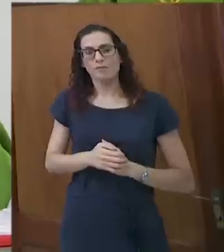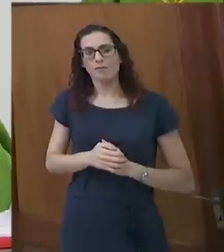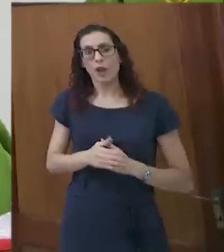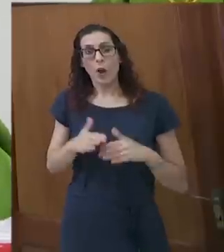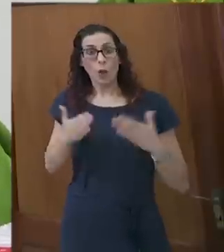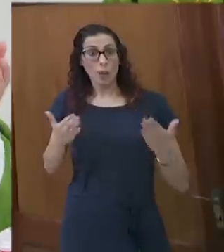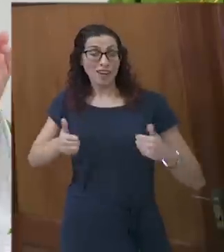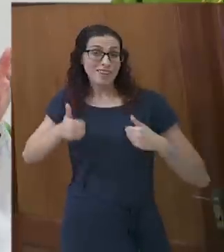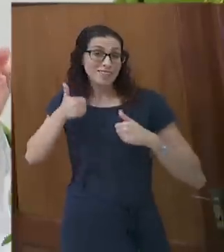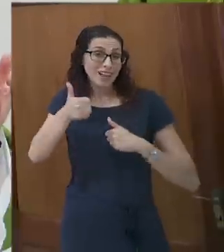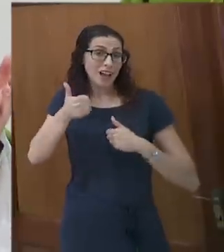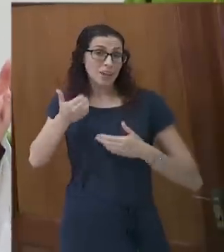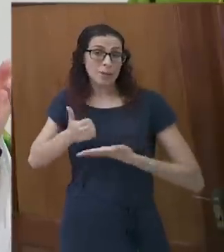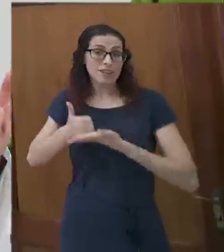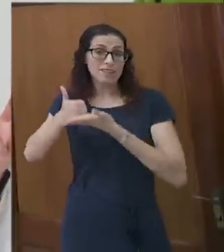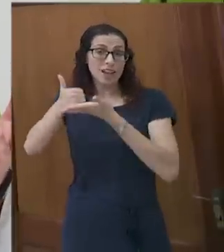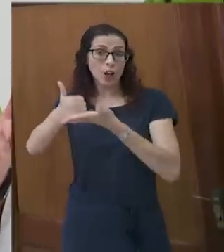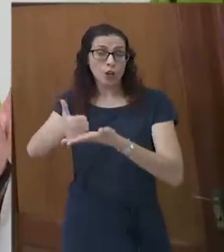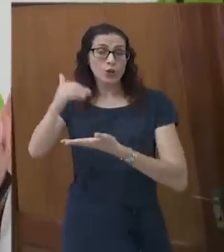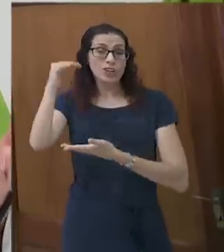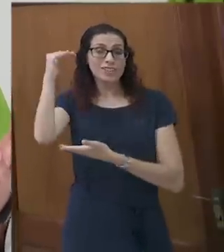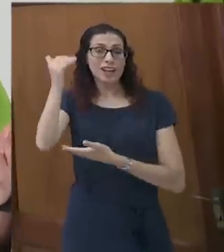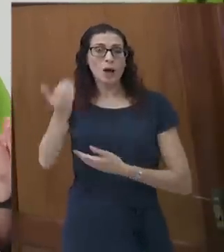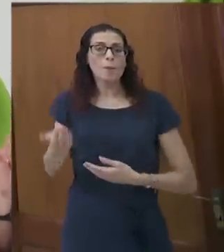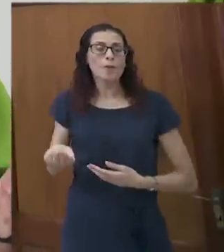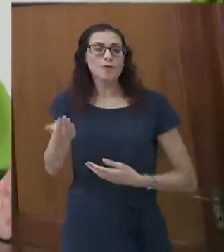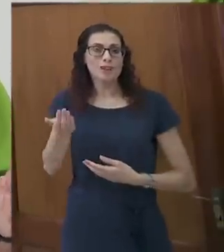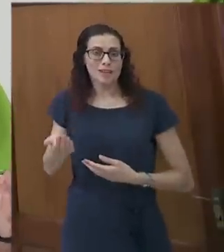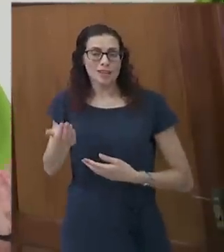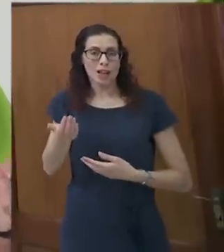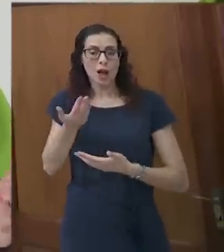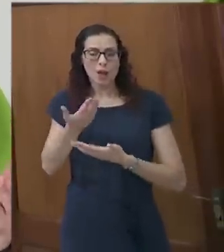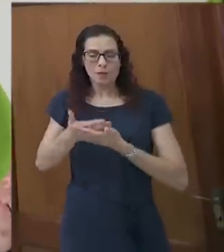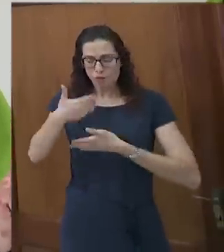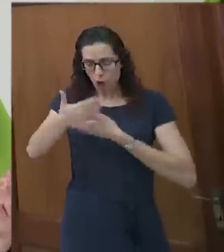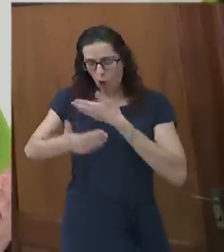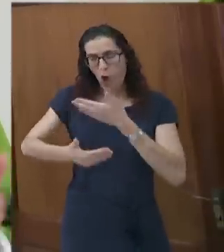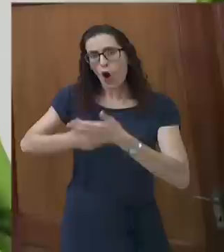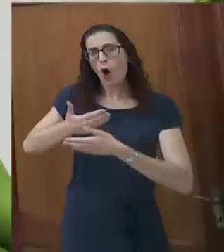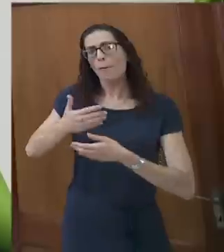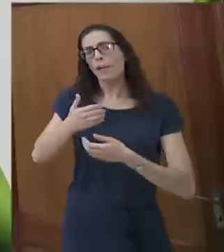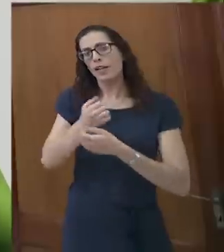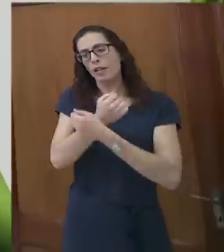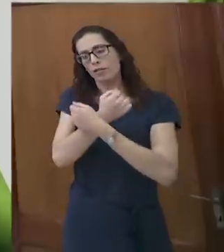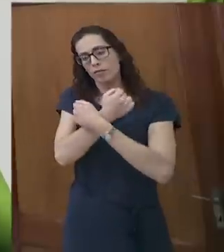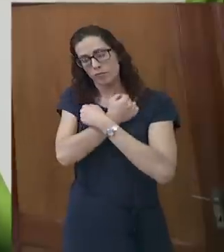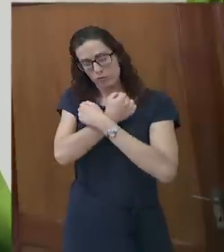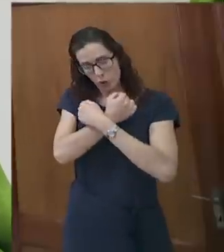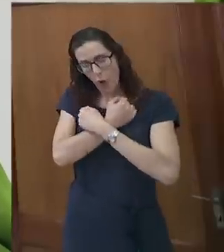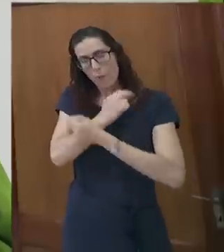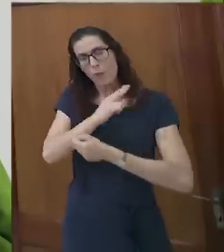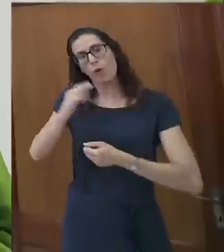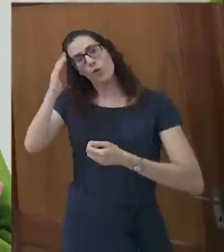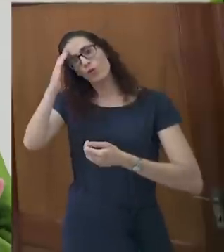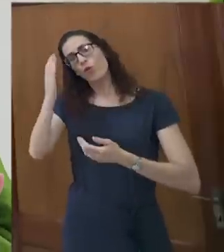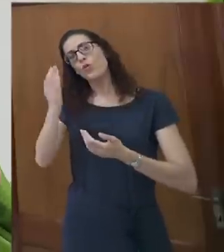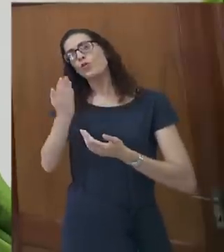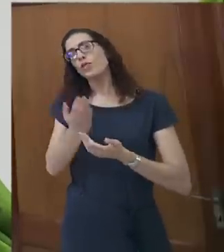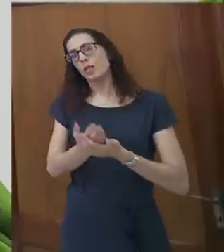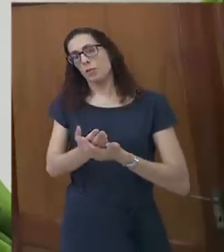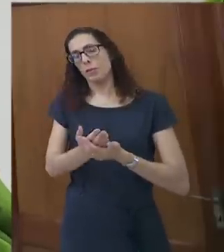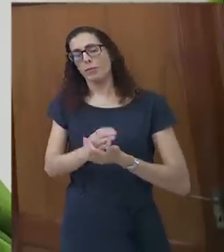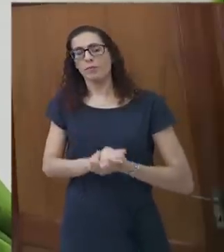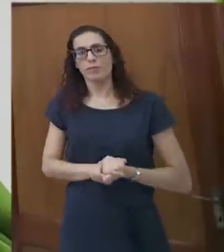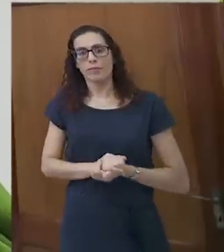id-dar biex tkompli tkun id-dar ta' ħafna imħabba u għożla. Biex nistgħu niċċelebraw kif